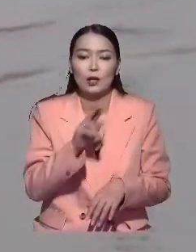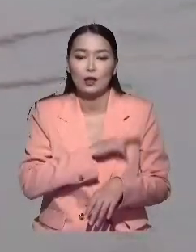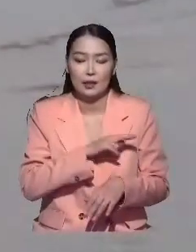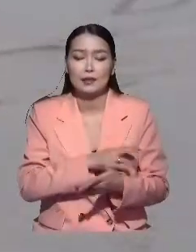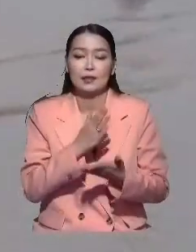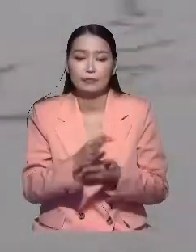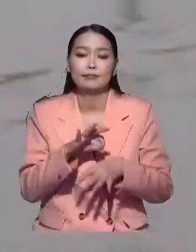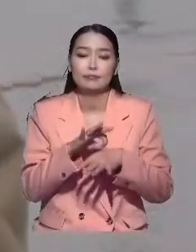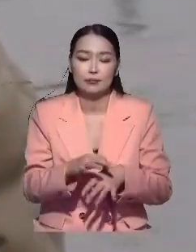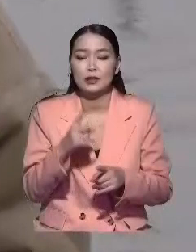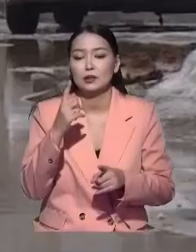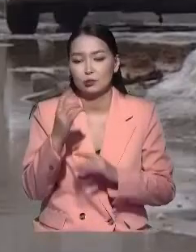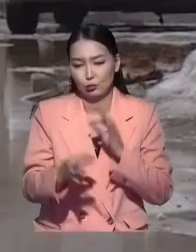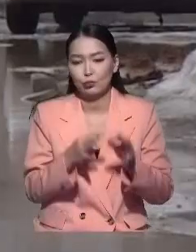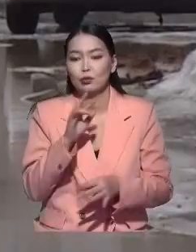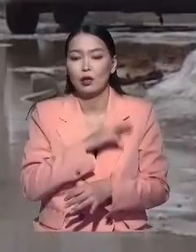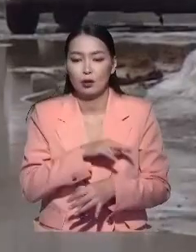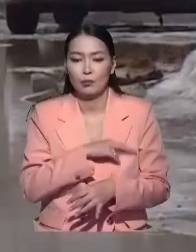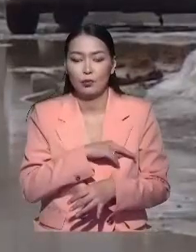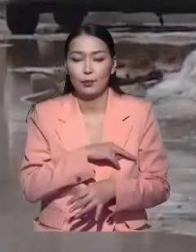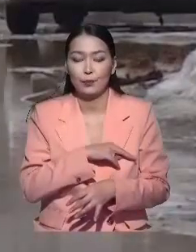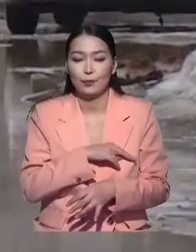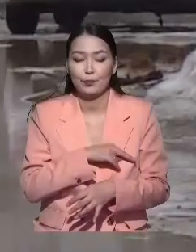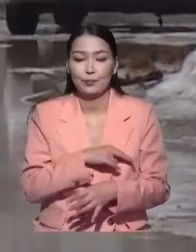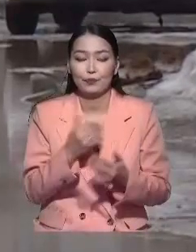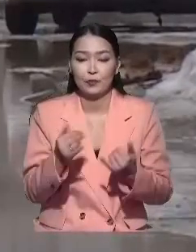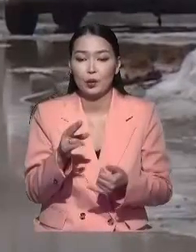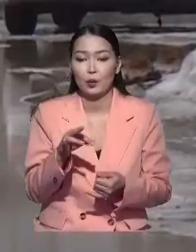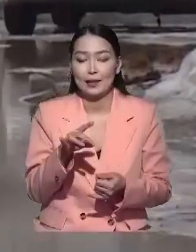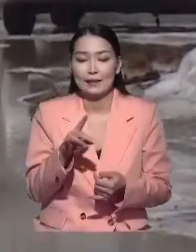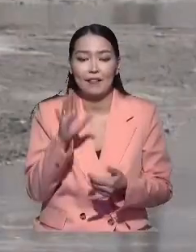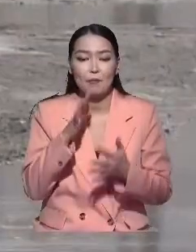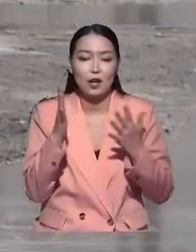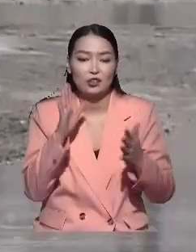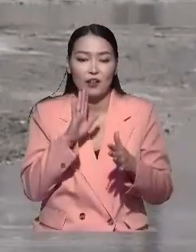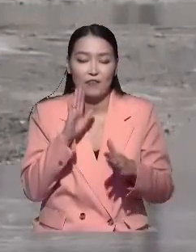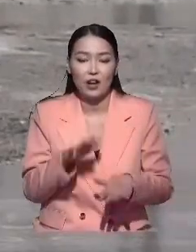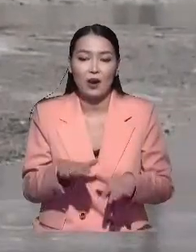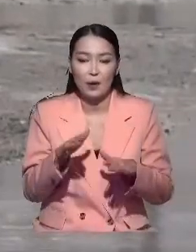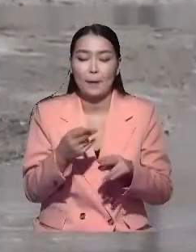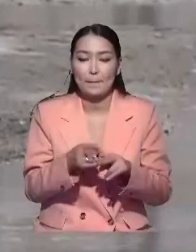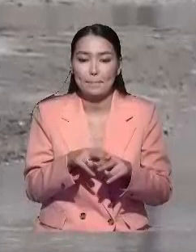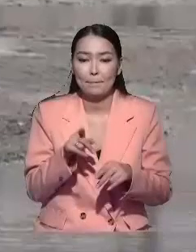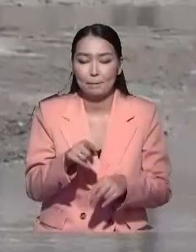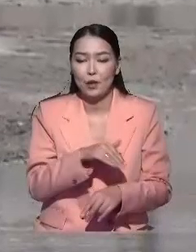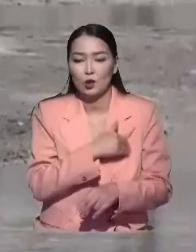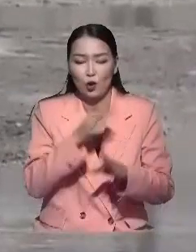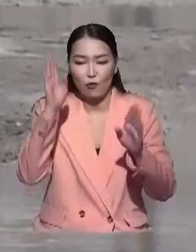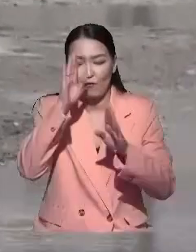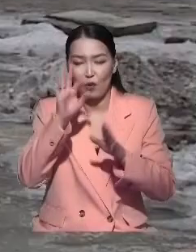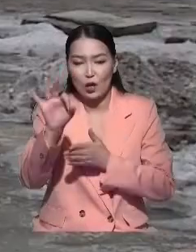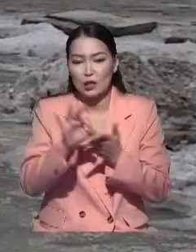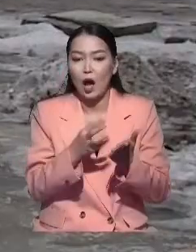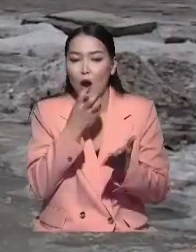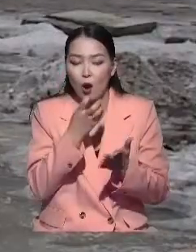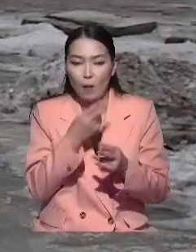ведется круглосуточно. Так сейчас выглядит Коянды. Большая вода пришла сюда после резкого повышения температуры воздуха. В общей